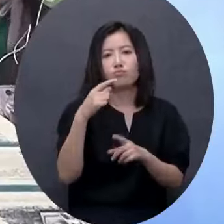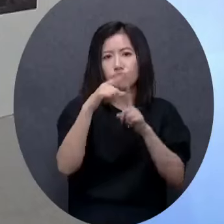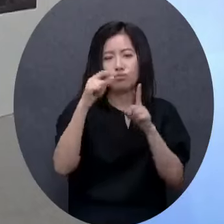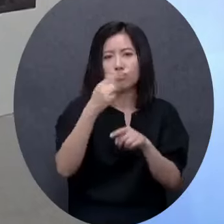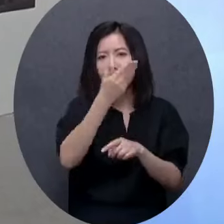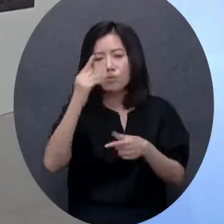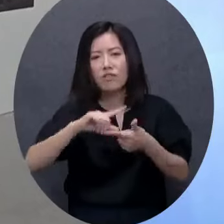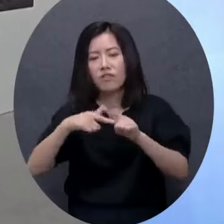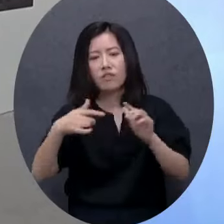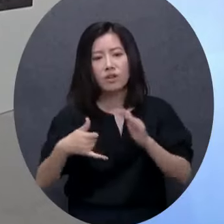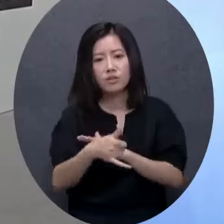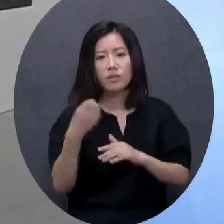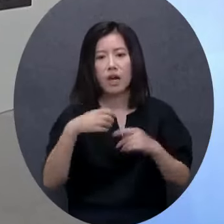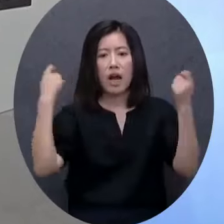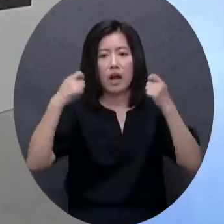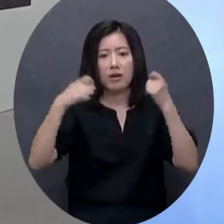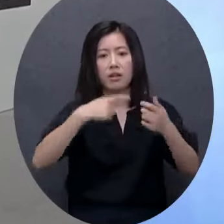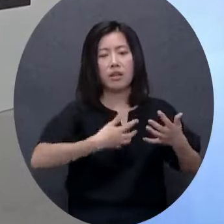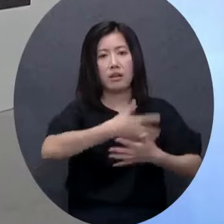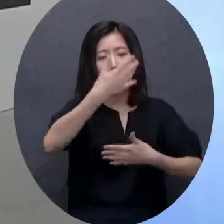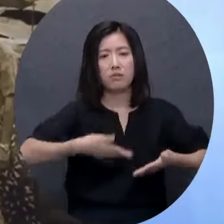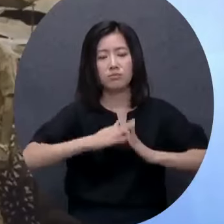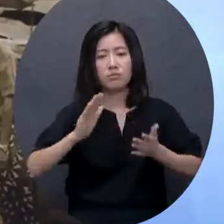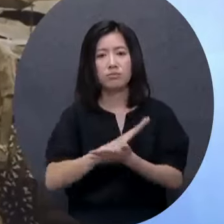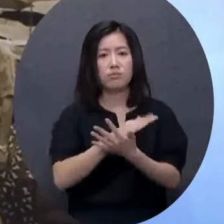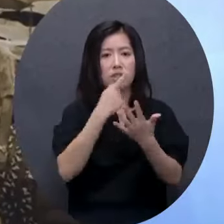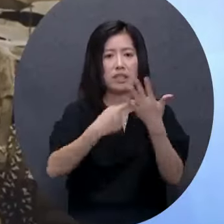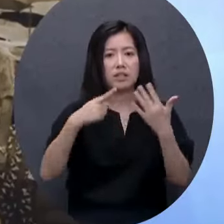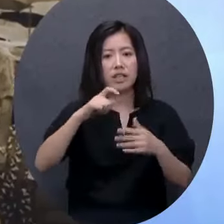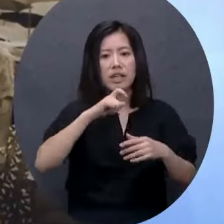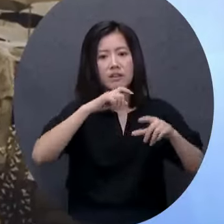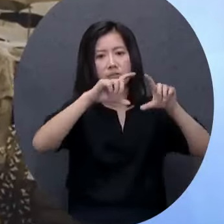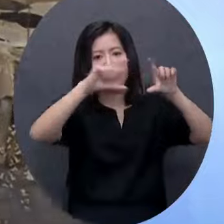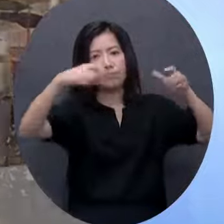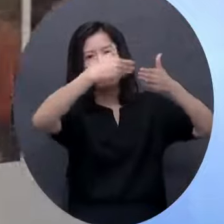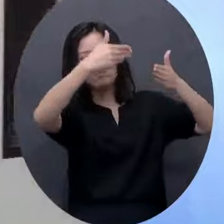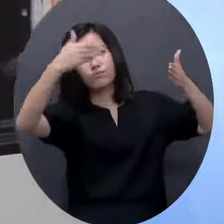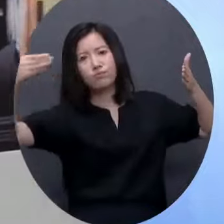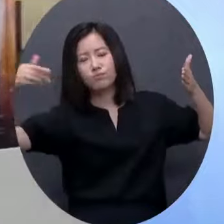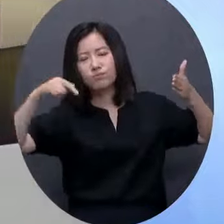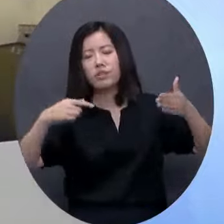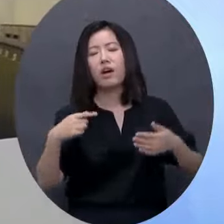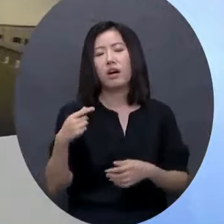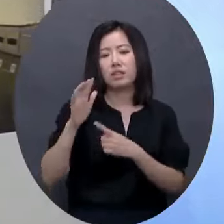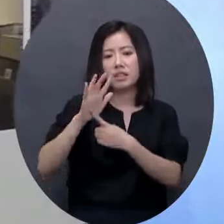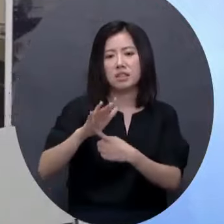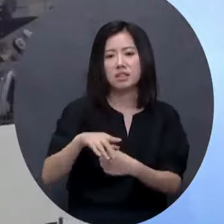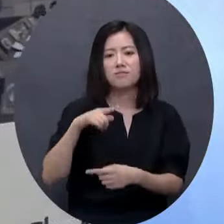觀，包括為了慶祝廉署成立50周年而設的廉政光影50年展覽，見證廉